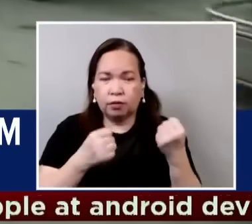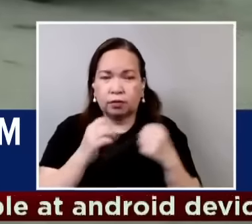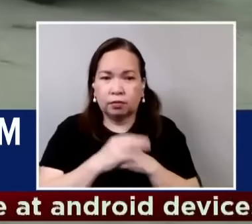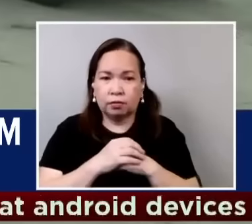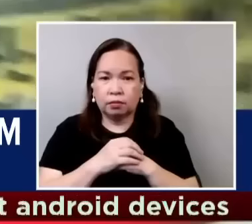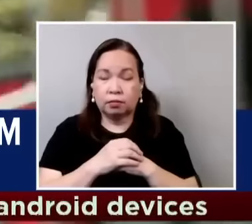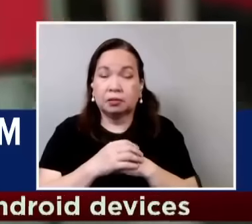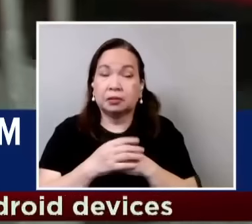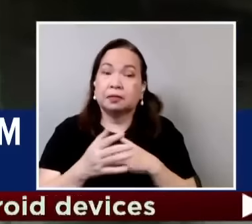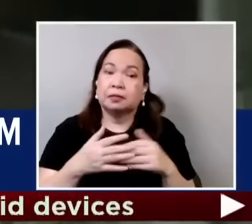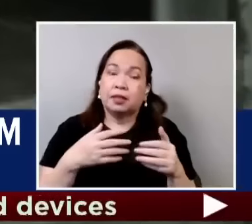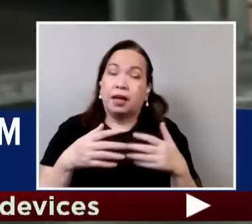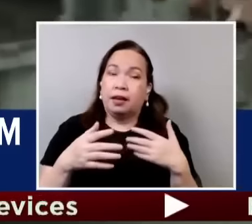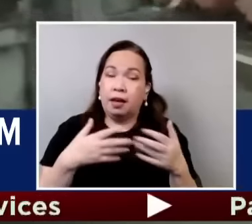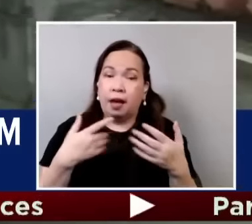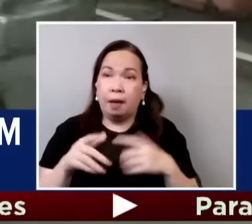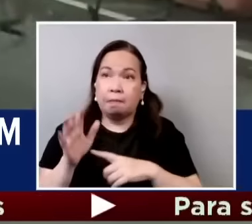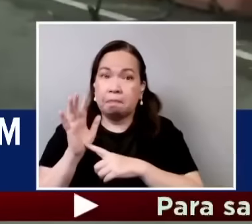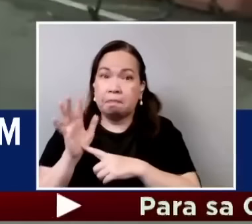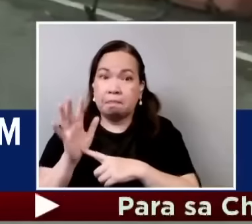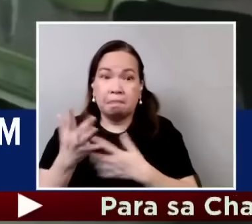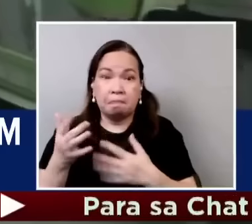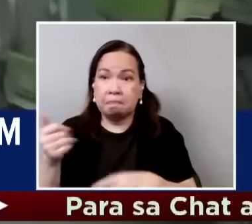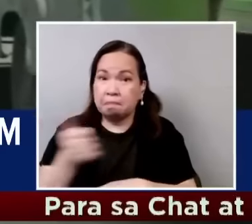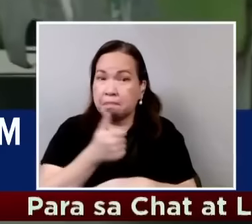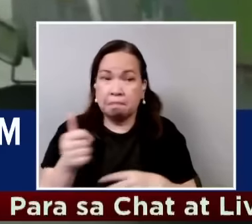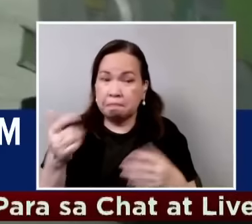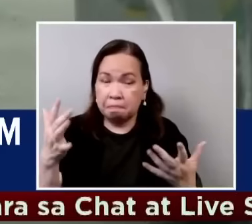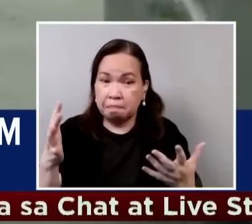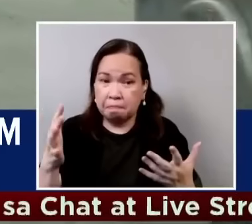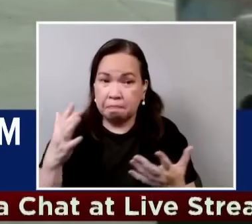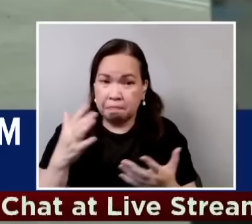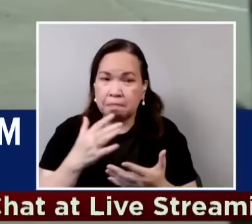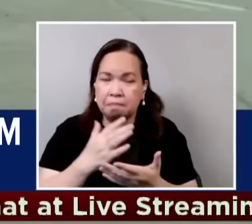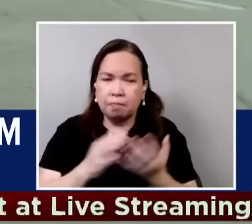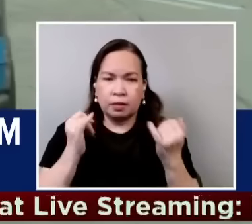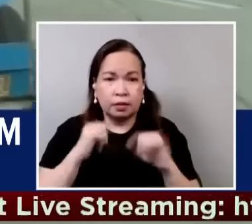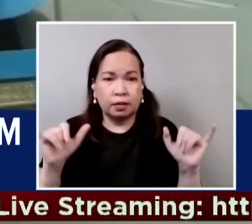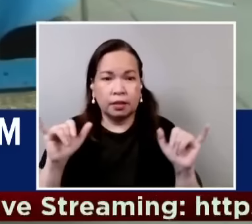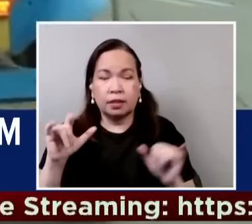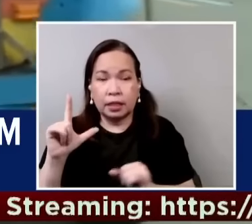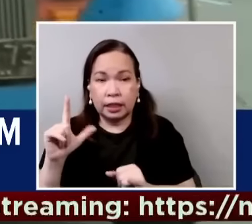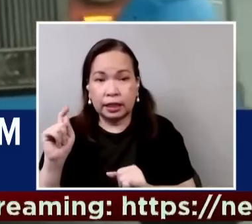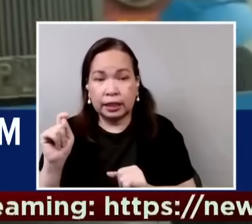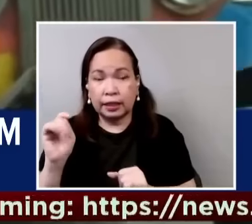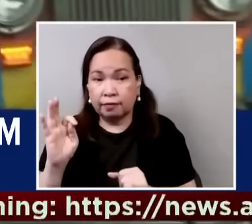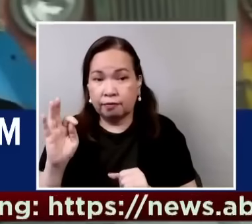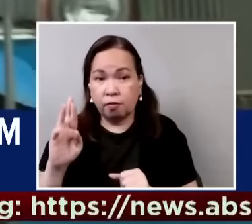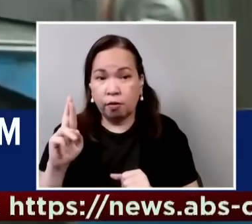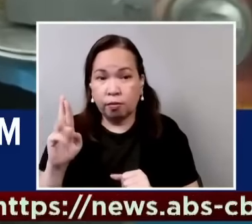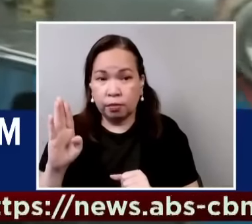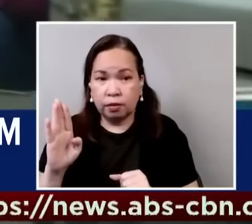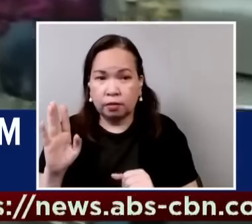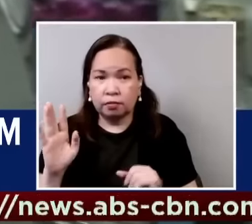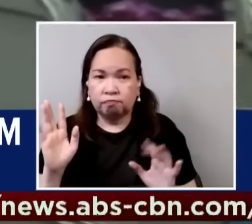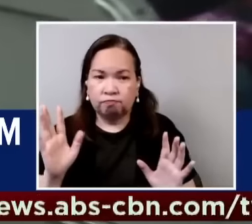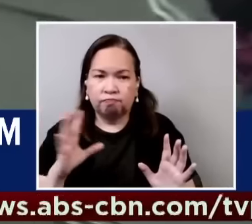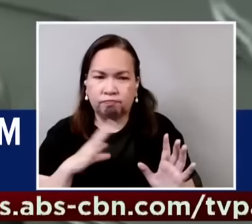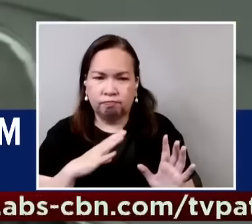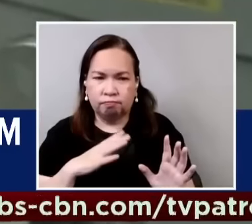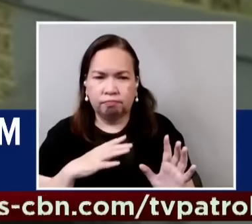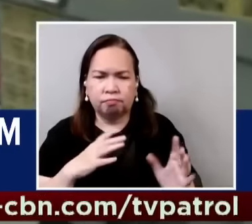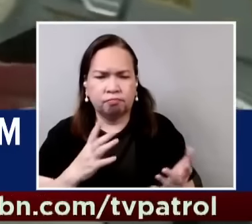Naparalisaman o hindi ang ilang bahagi ng kalsada ngayong SONA, nauna nang sinabi ng LTFRB na hindi sila mangingiming